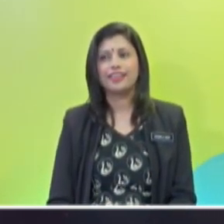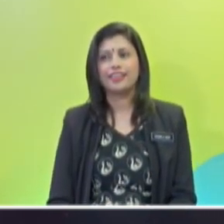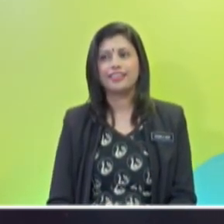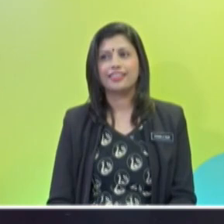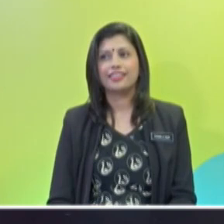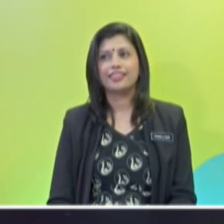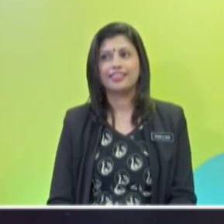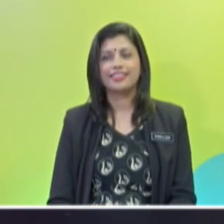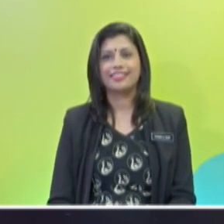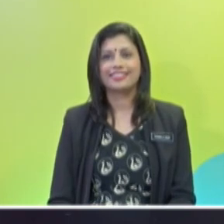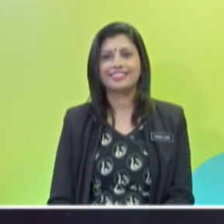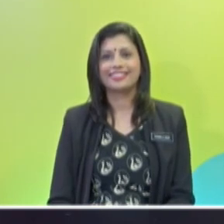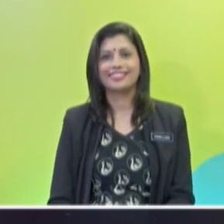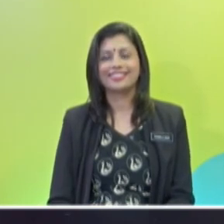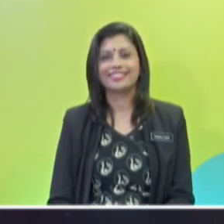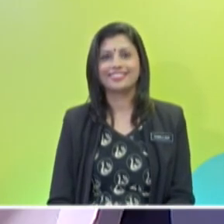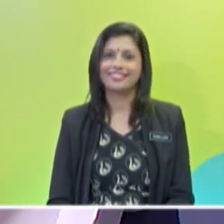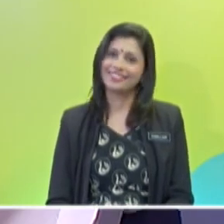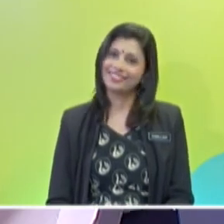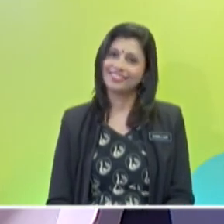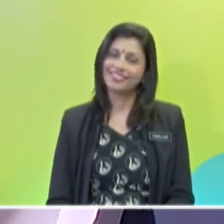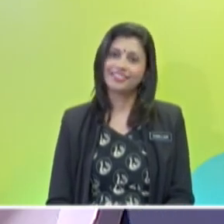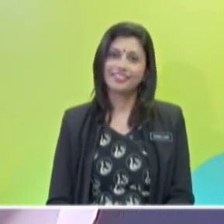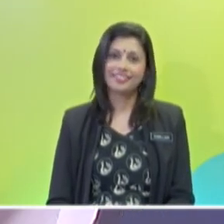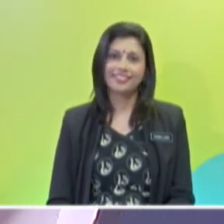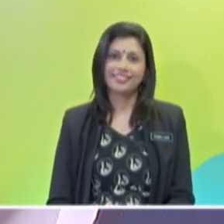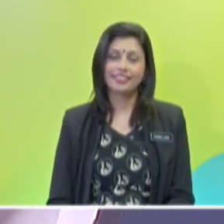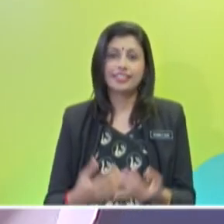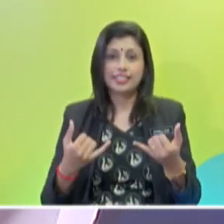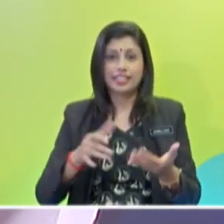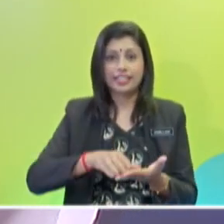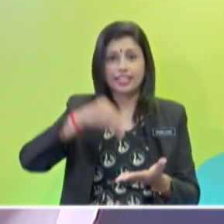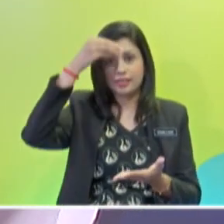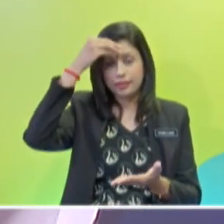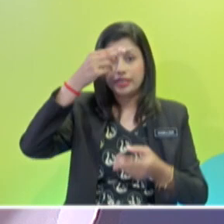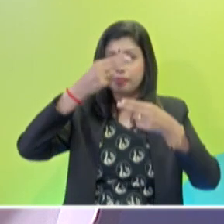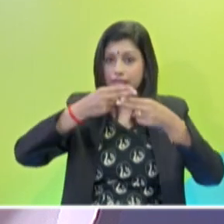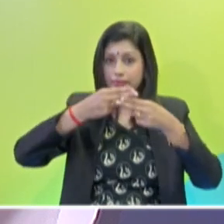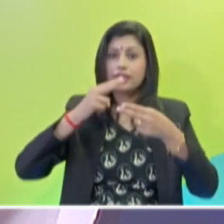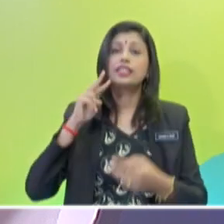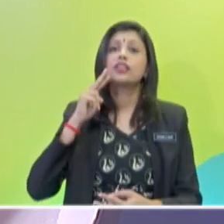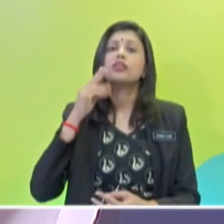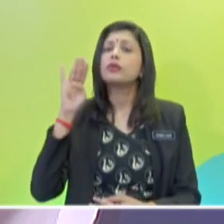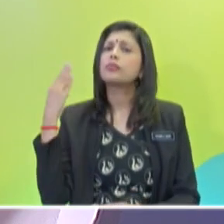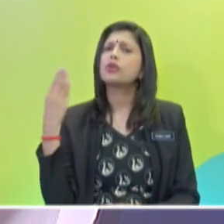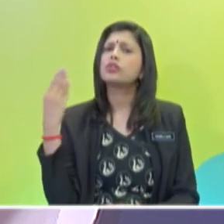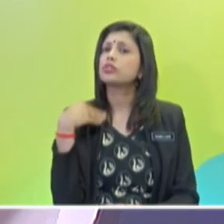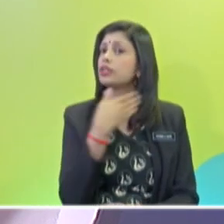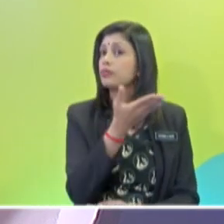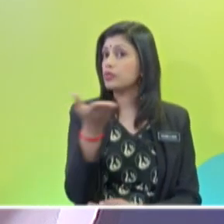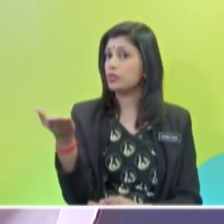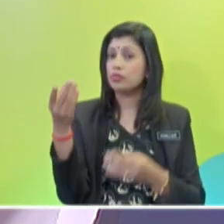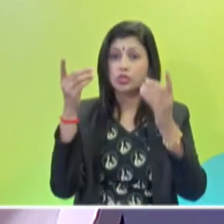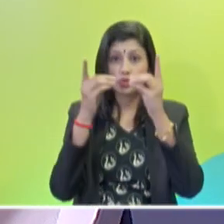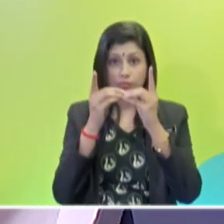Okey, mari kita. Okey Ahmad, kita akan belajar menamakan sayur-sayuran yang biasa kita jumpa. Okey. Kita akan gunakan slide